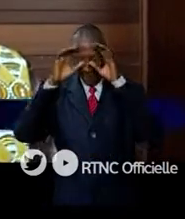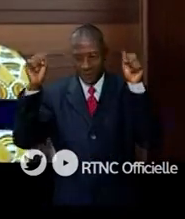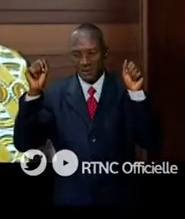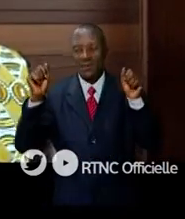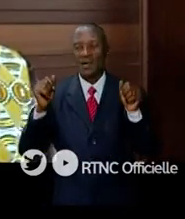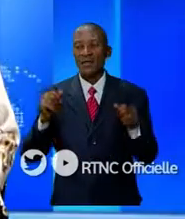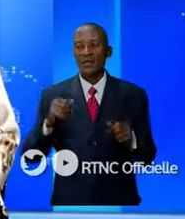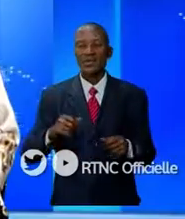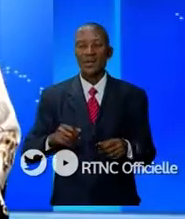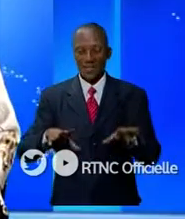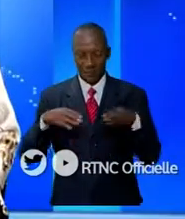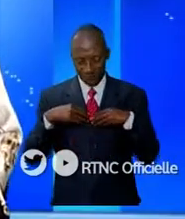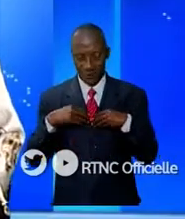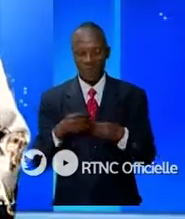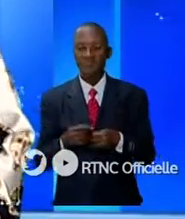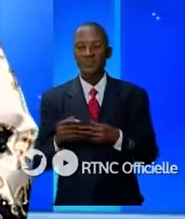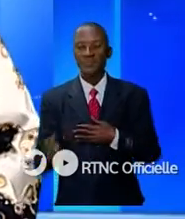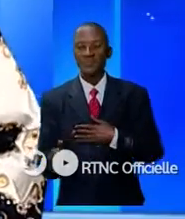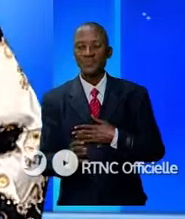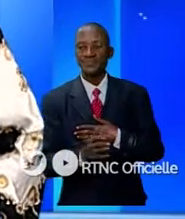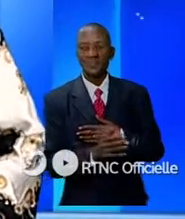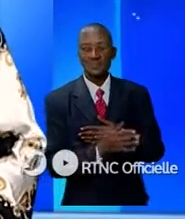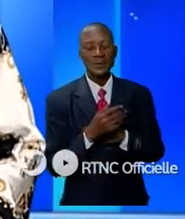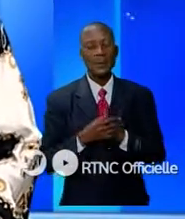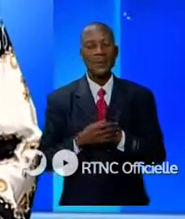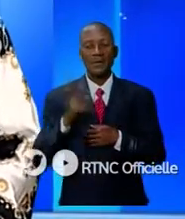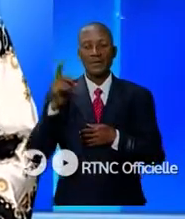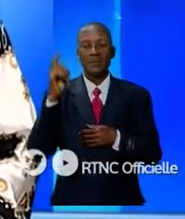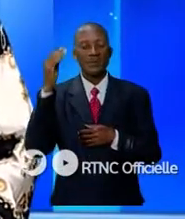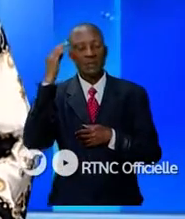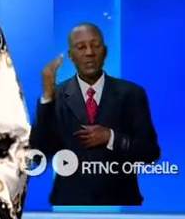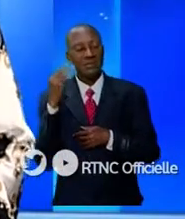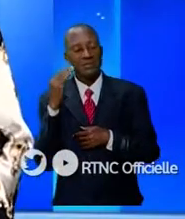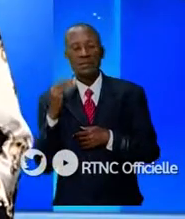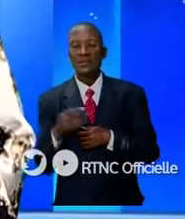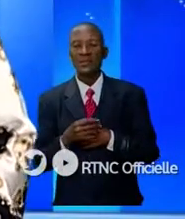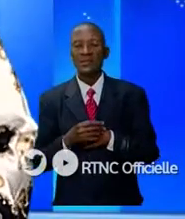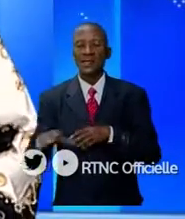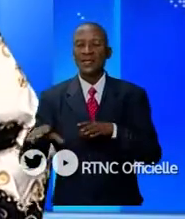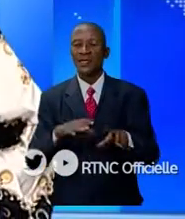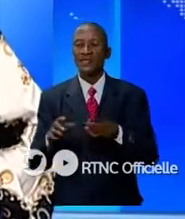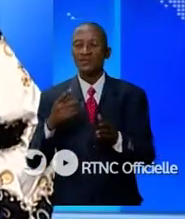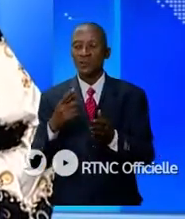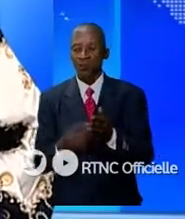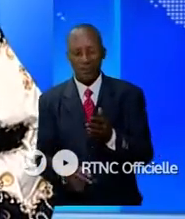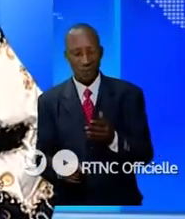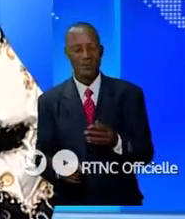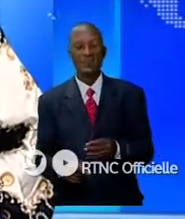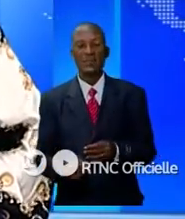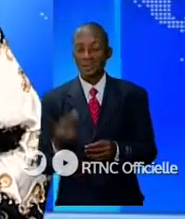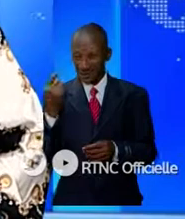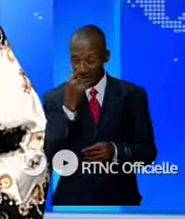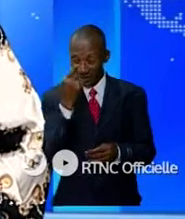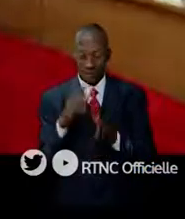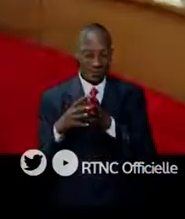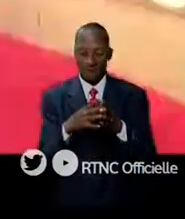fierté. Les nouvelles de la primature, parlons-en dans ces journaux avec notre consoeur Françoise